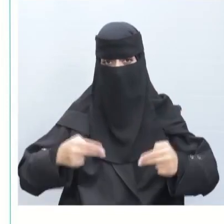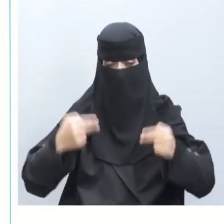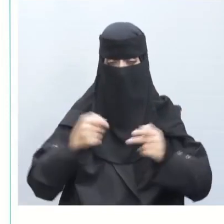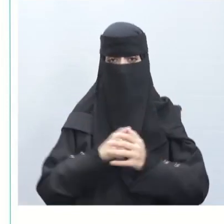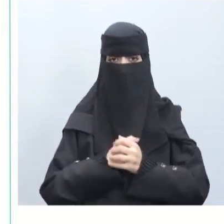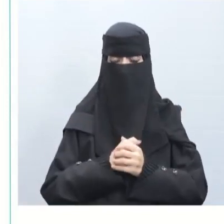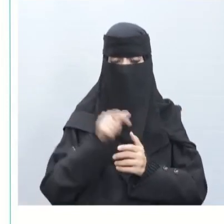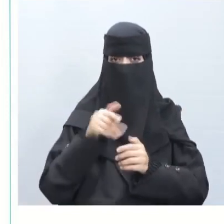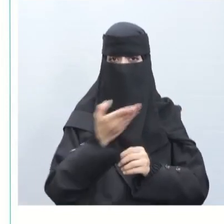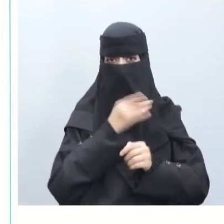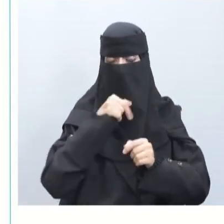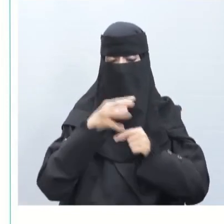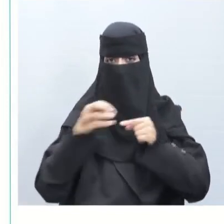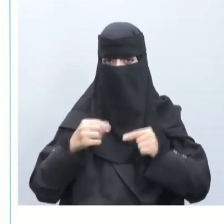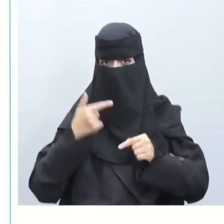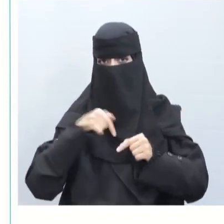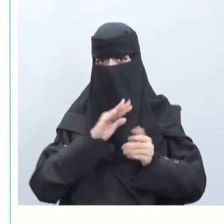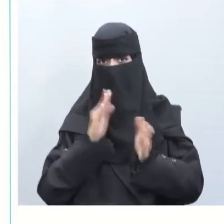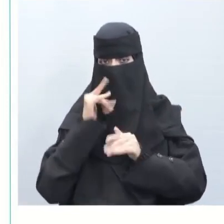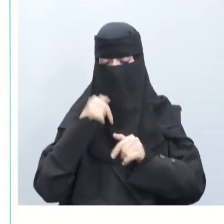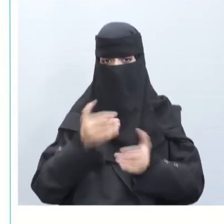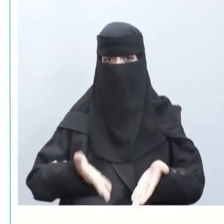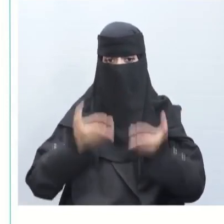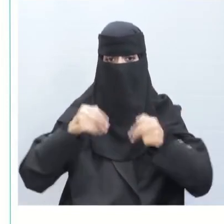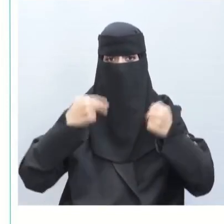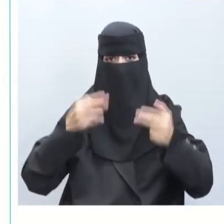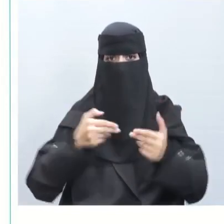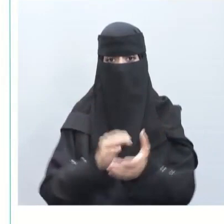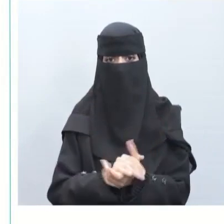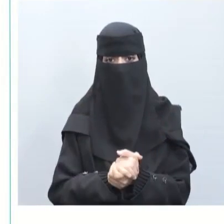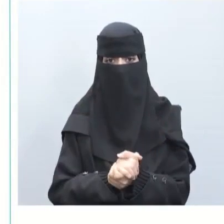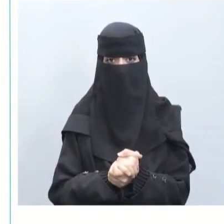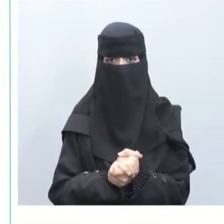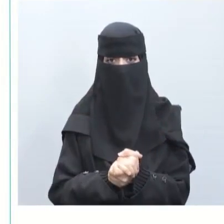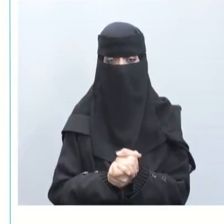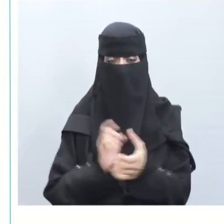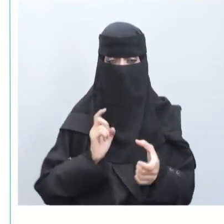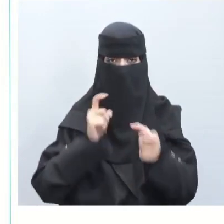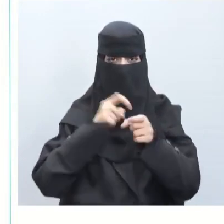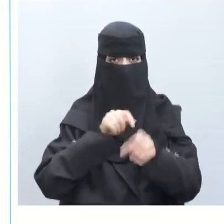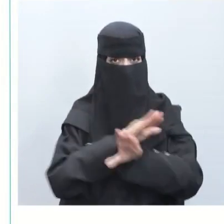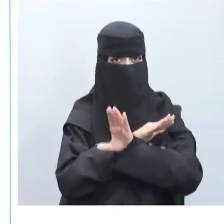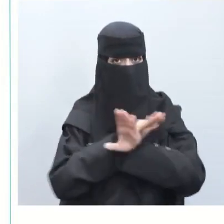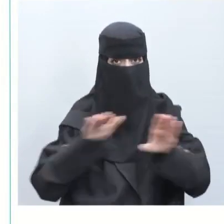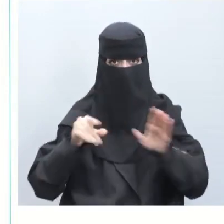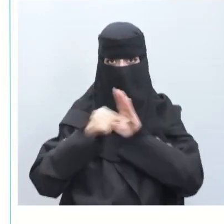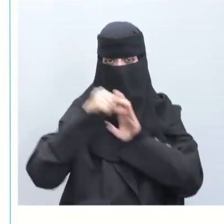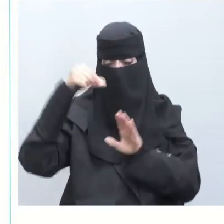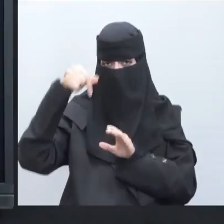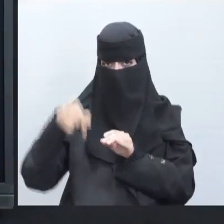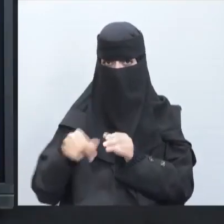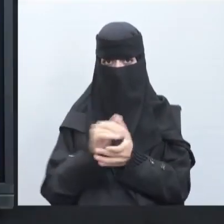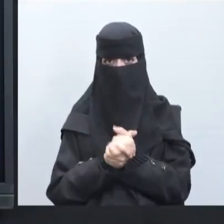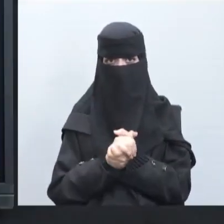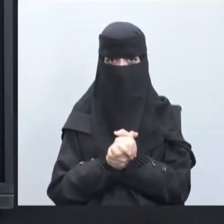الفعاليه وبالتالي سنخسر قد يكون من اقامه الفعاليه الى هنا اعزائي الطلاب نكون